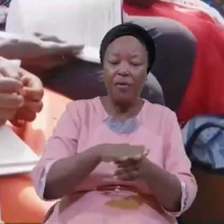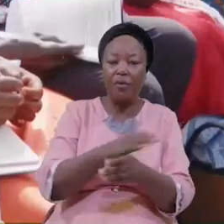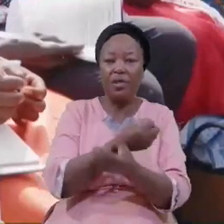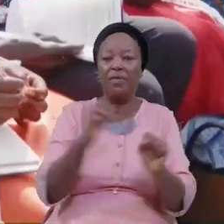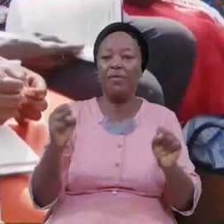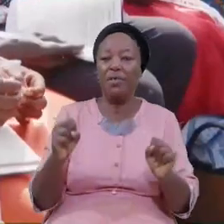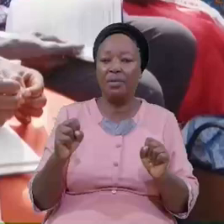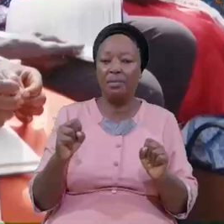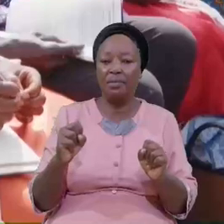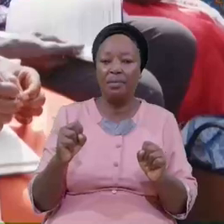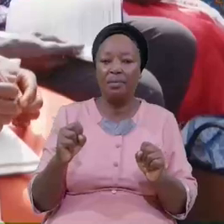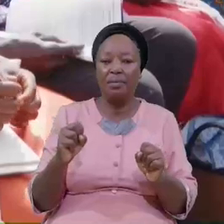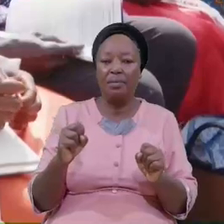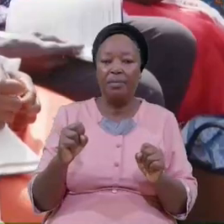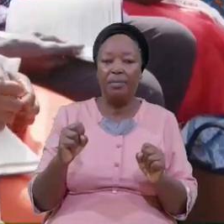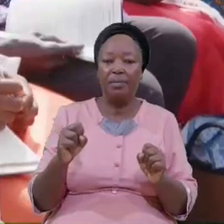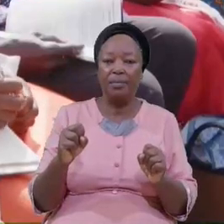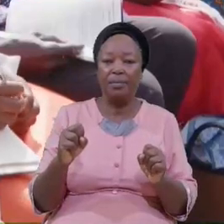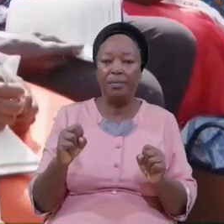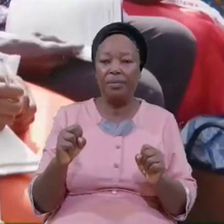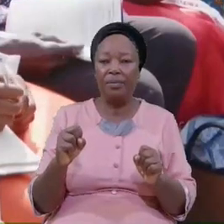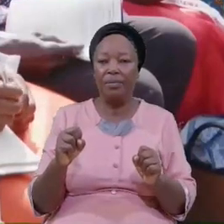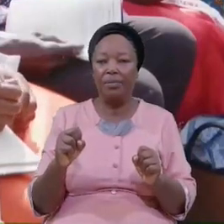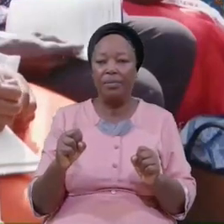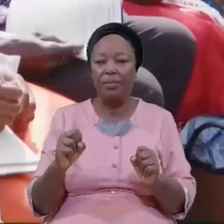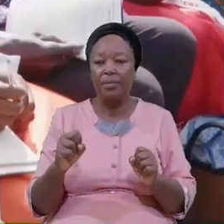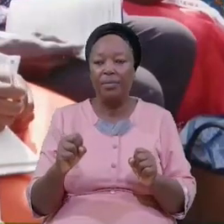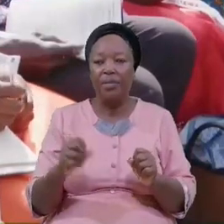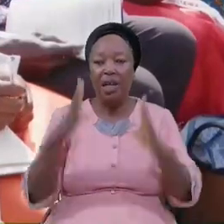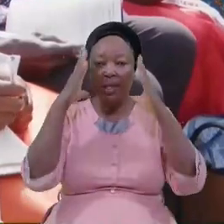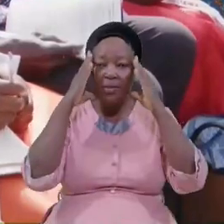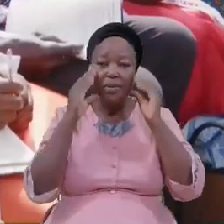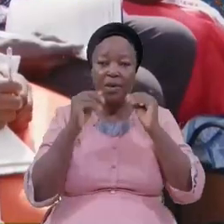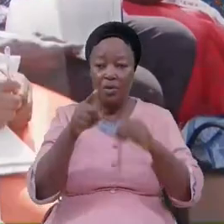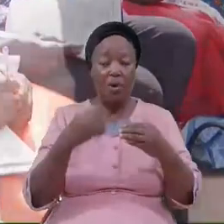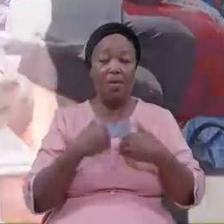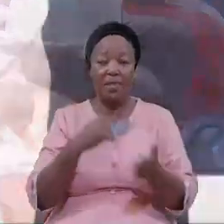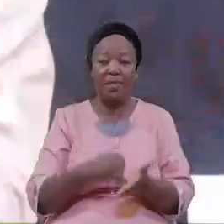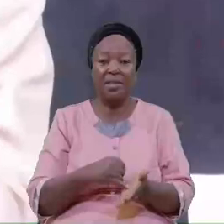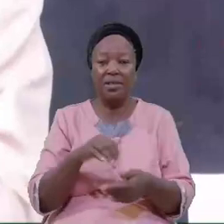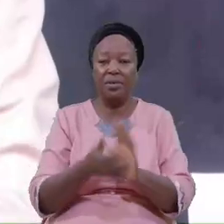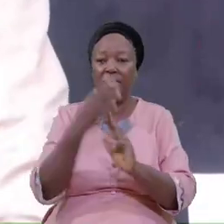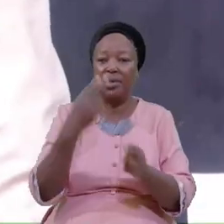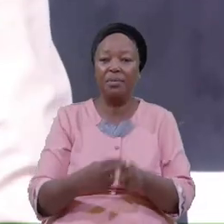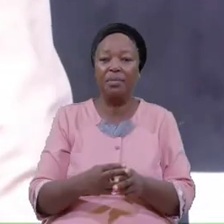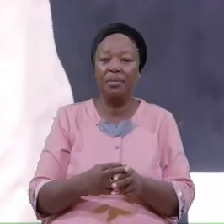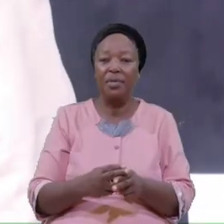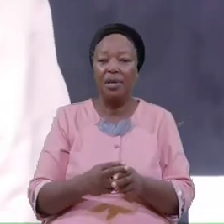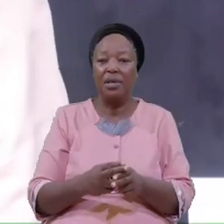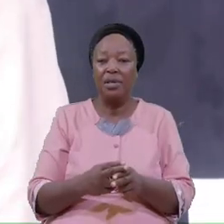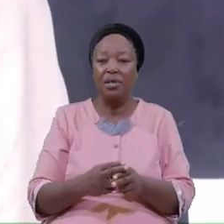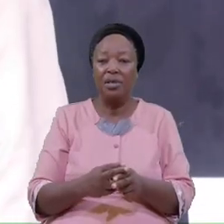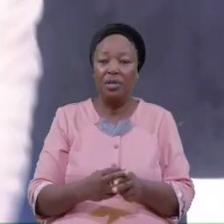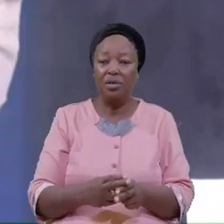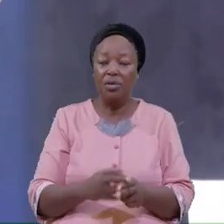est intitulé l'expérience de la pureté et de la paix experience, dans le plein salut. You have it. Lorsque vous l'avez. Evidence, you show it.